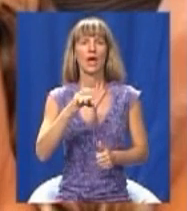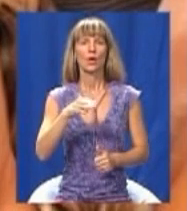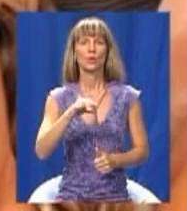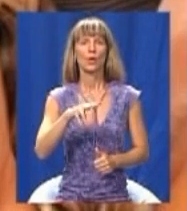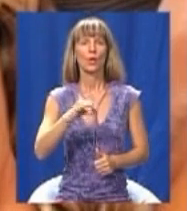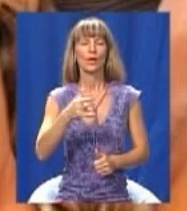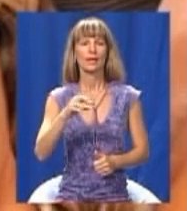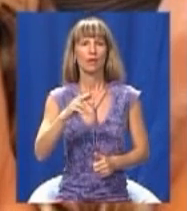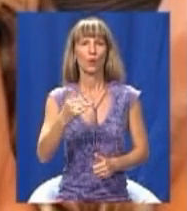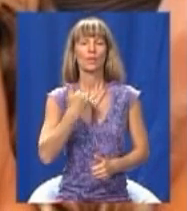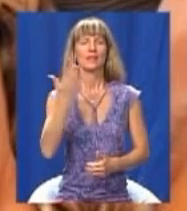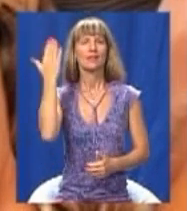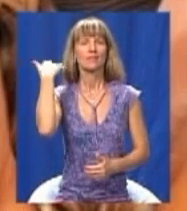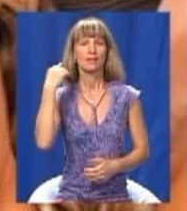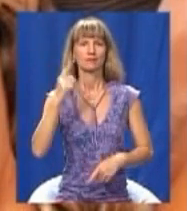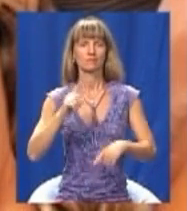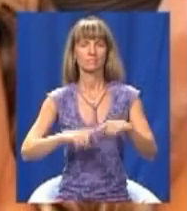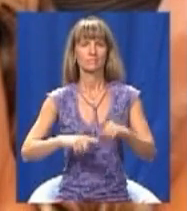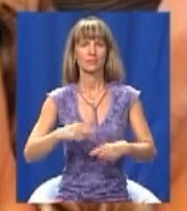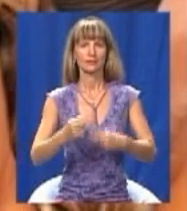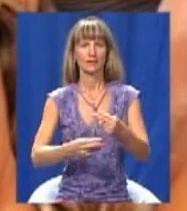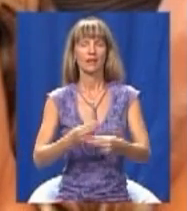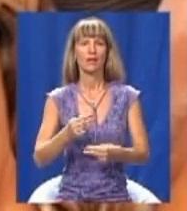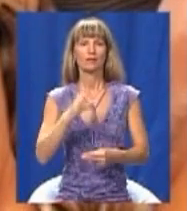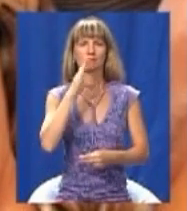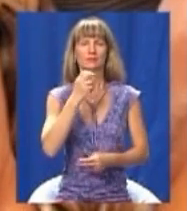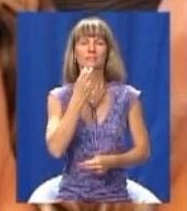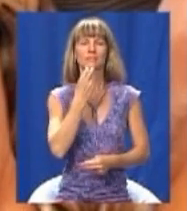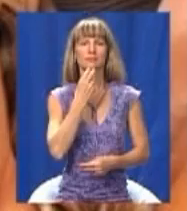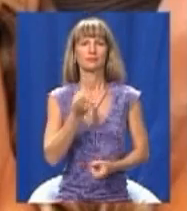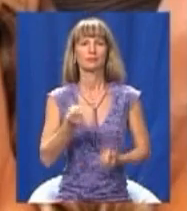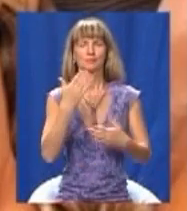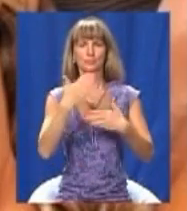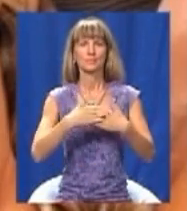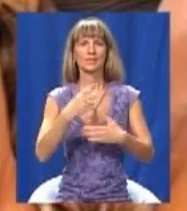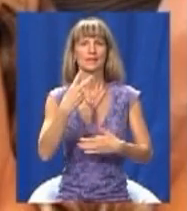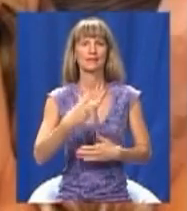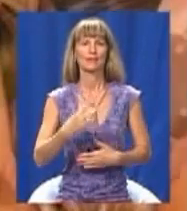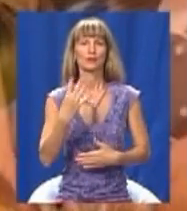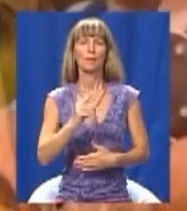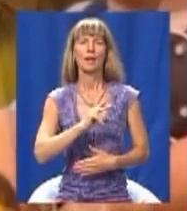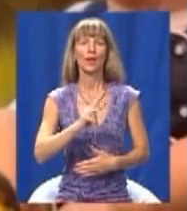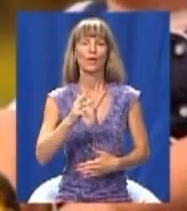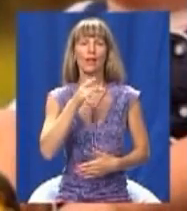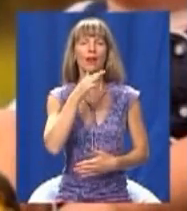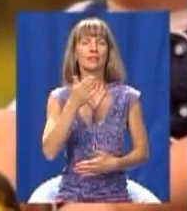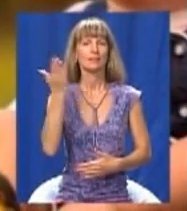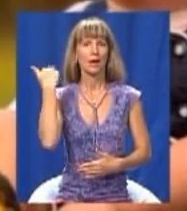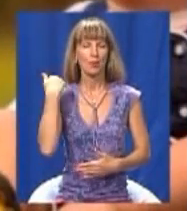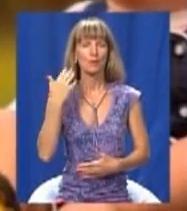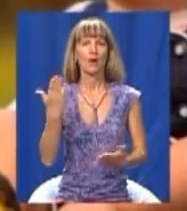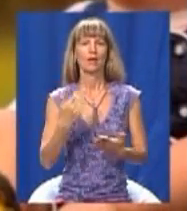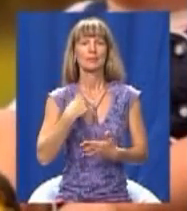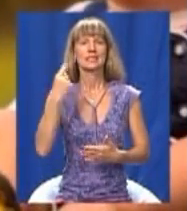наших далеких мавпоподібних предків здатність сміятися з'явилося приблизно 2-4 мільйони років тому. Як ми